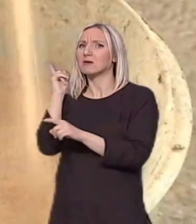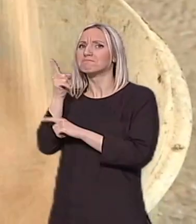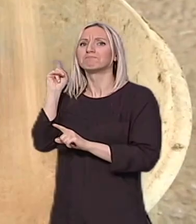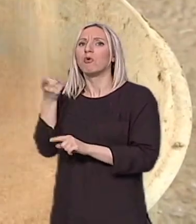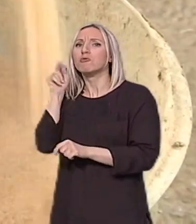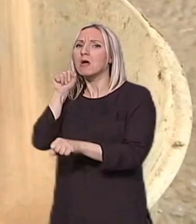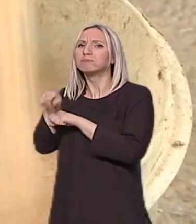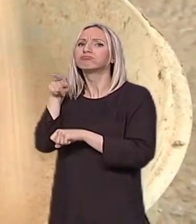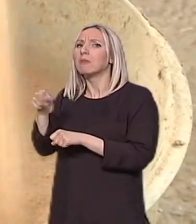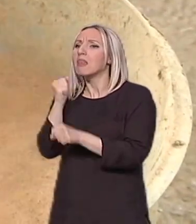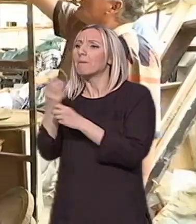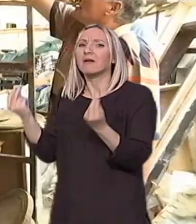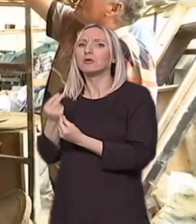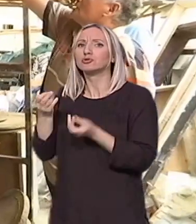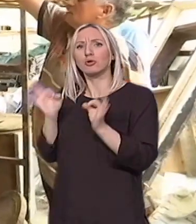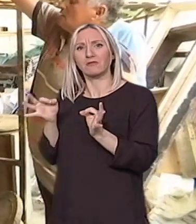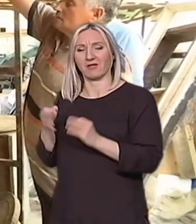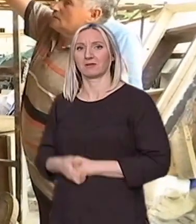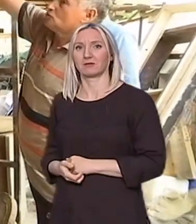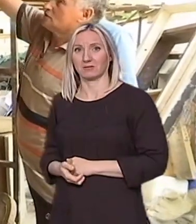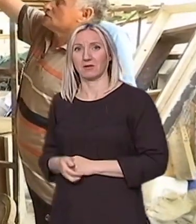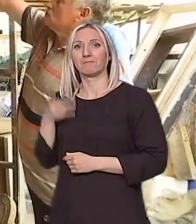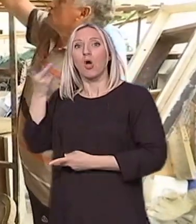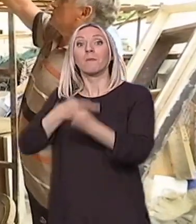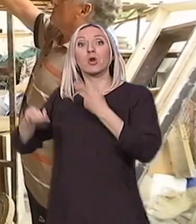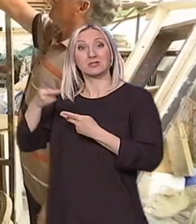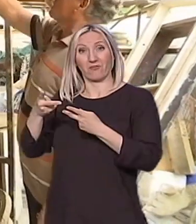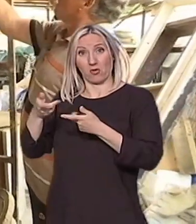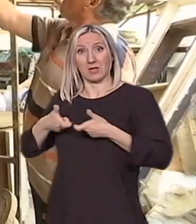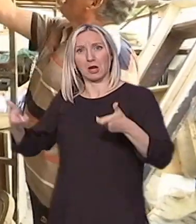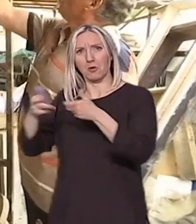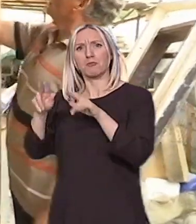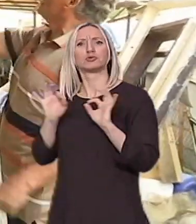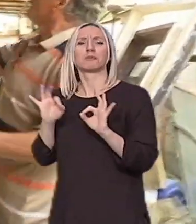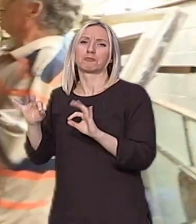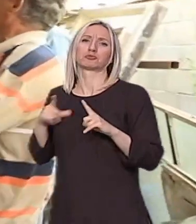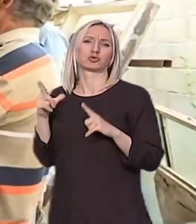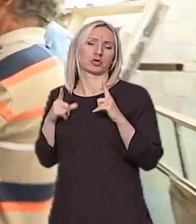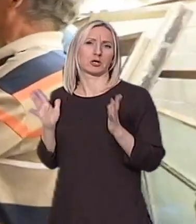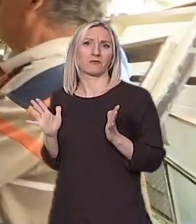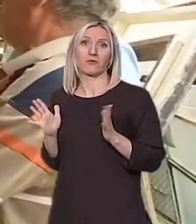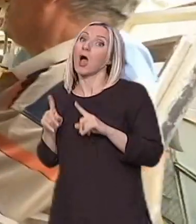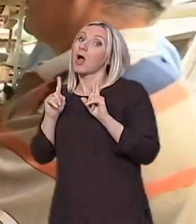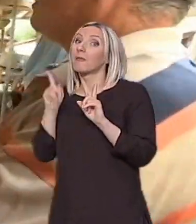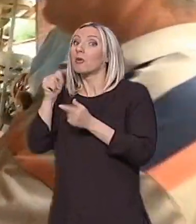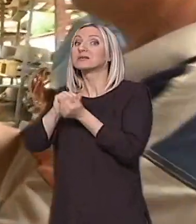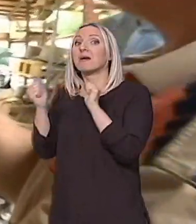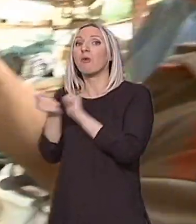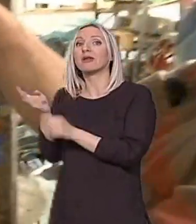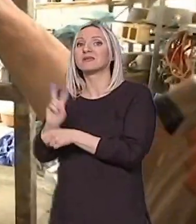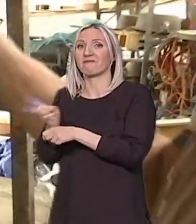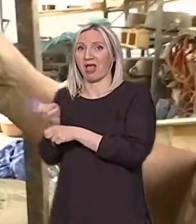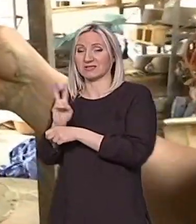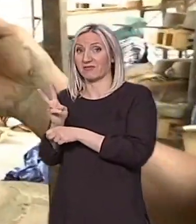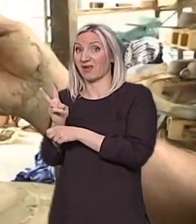su ih naterali da nešto urade. Od proizvodnje Grnčarije Milojko kaže da može solidno da živi. Ipak moraju i da se bore sa